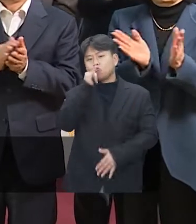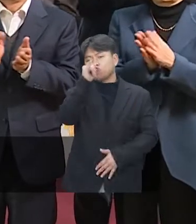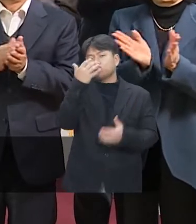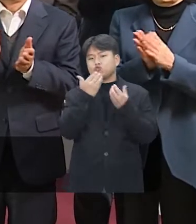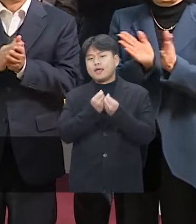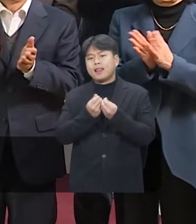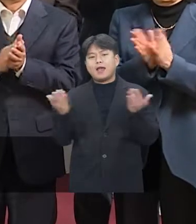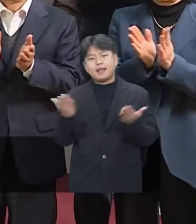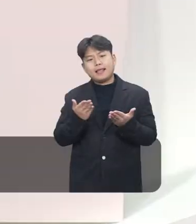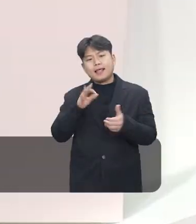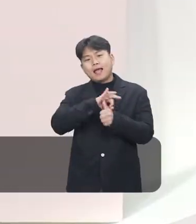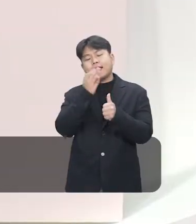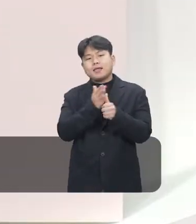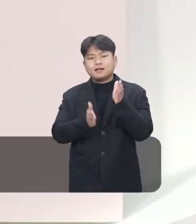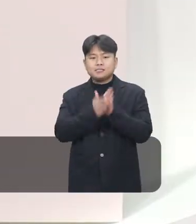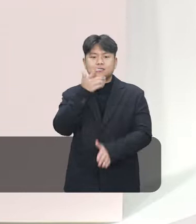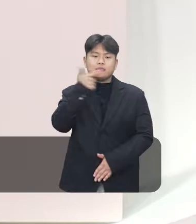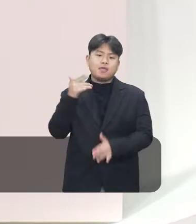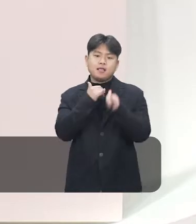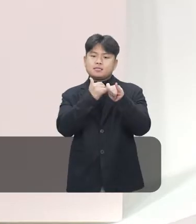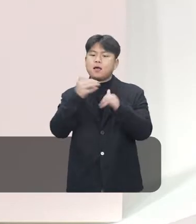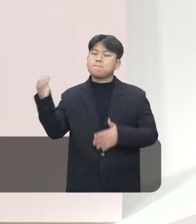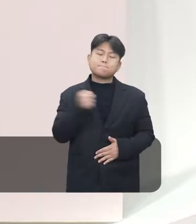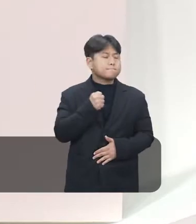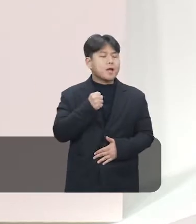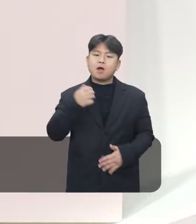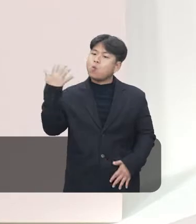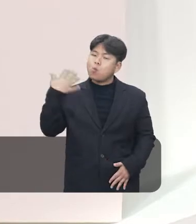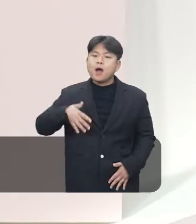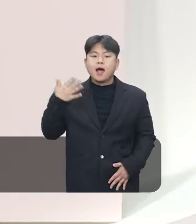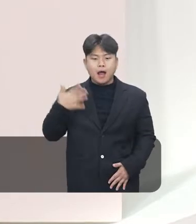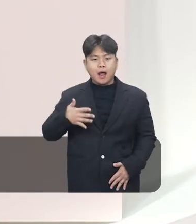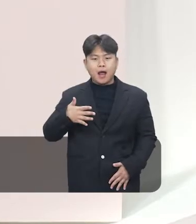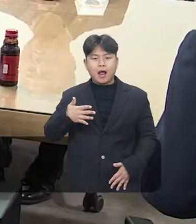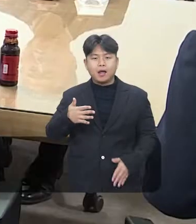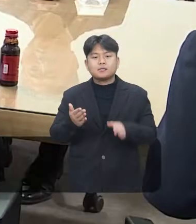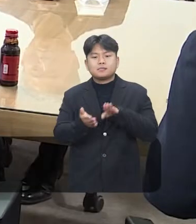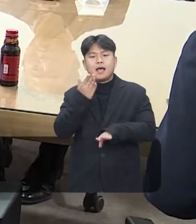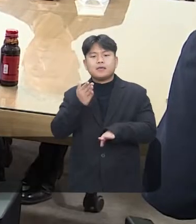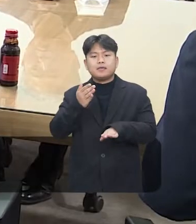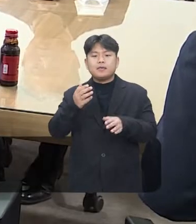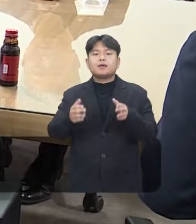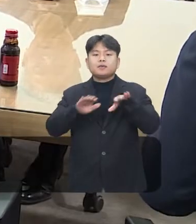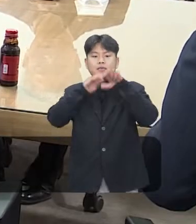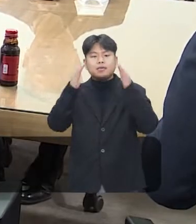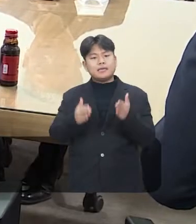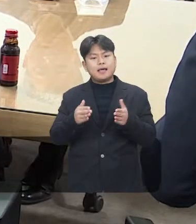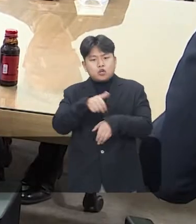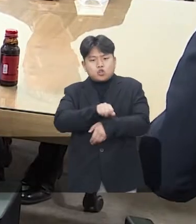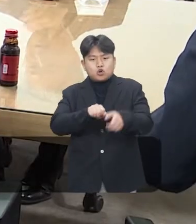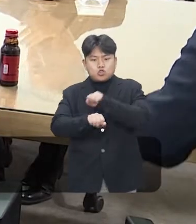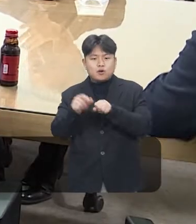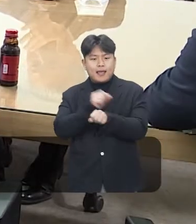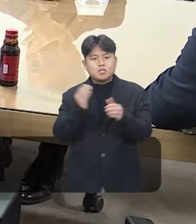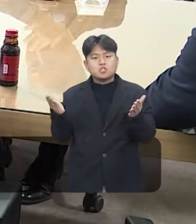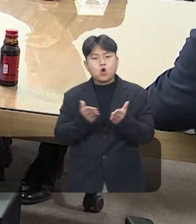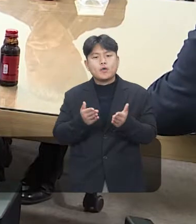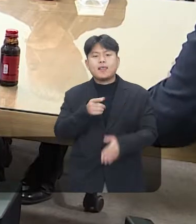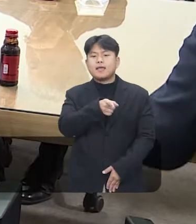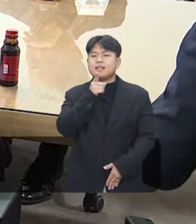우수사례 경진대회에서 안양시가 또 대상을 수상하며 올해 상위기관 규제혁신 및